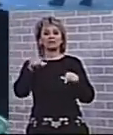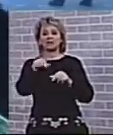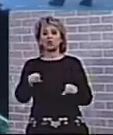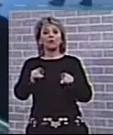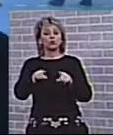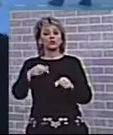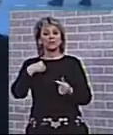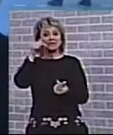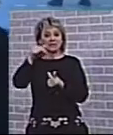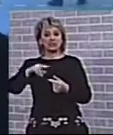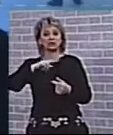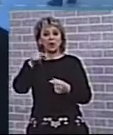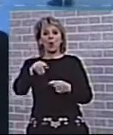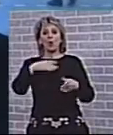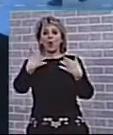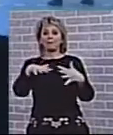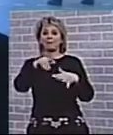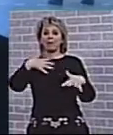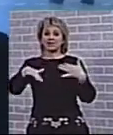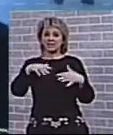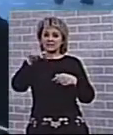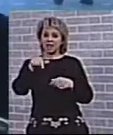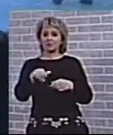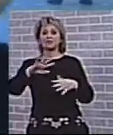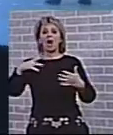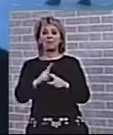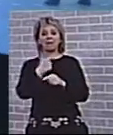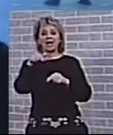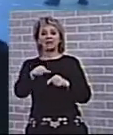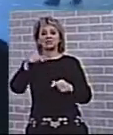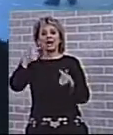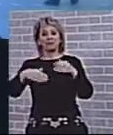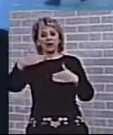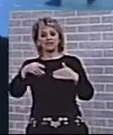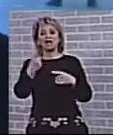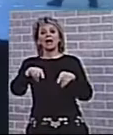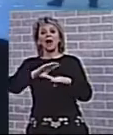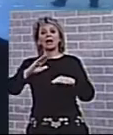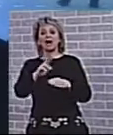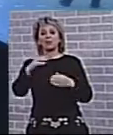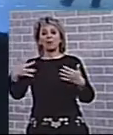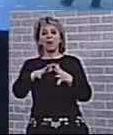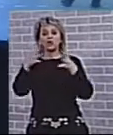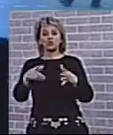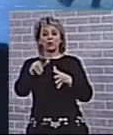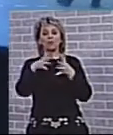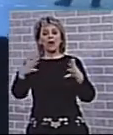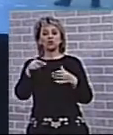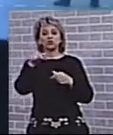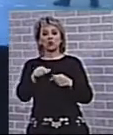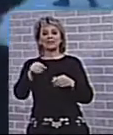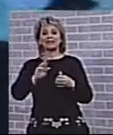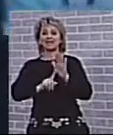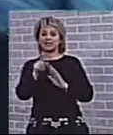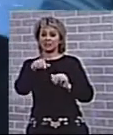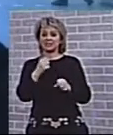Вроде мы там сконцентрировались какой-то период, хоп, потом подрасслабились, потом опять сконцентрировались. Поэтому такой как просто уже большой задел